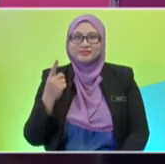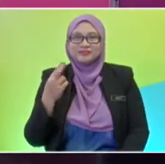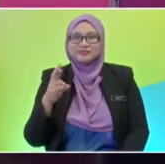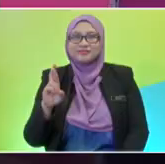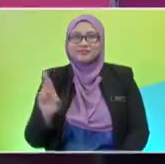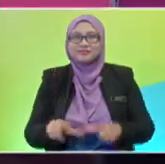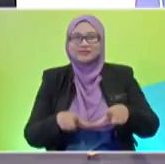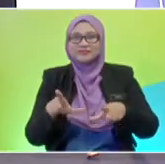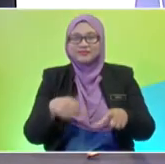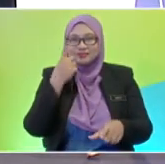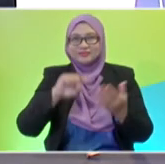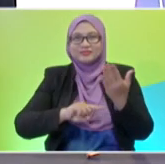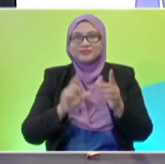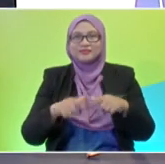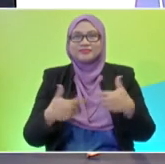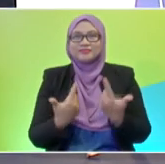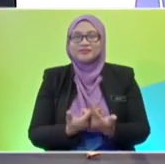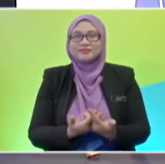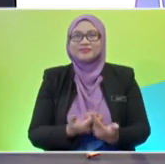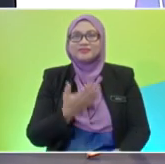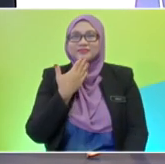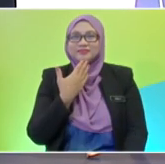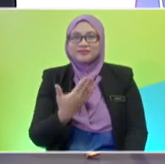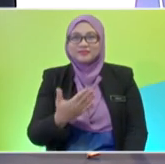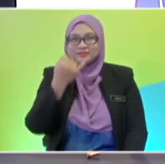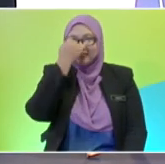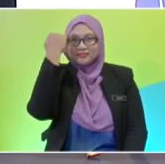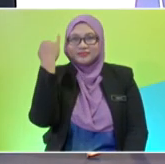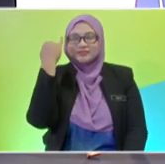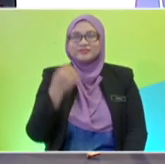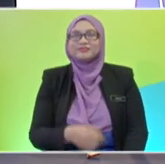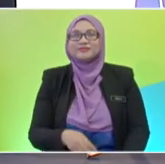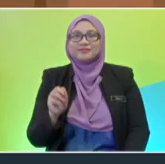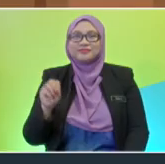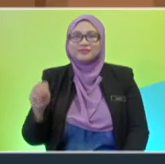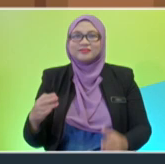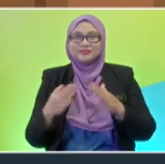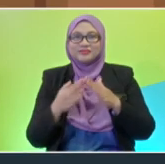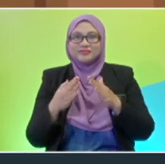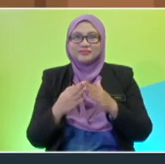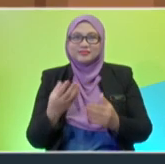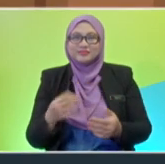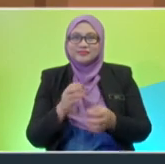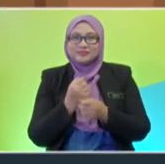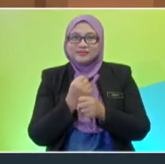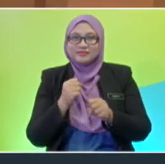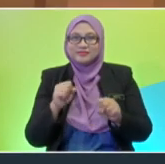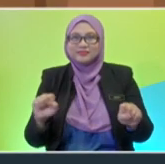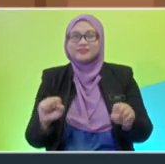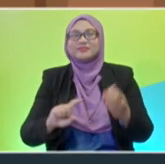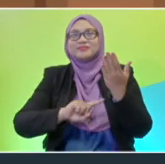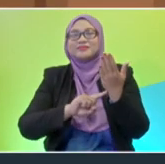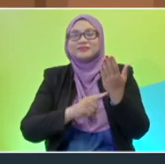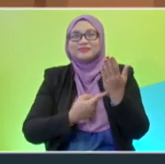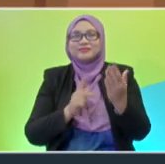pada saudara Ivan baik murid-murid di rumah pun sudah besar sendiri nampaknya hari ini dan kita mulaikan topik kita pada hari